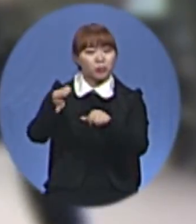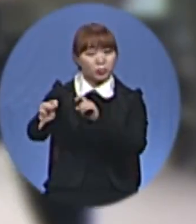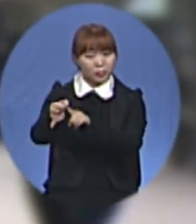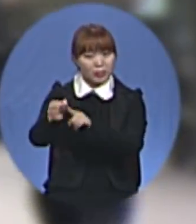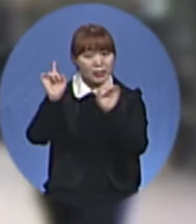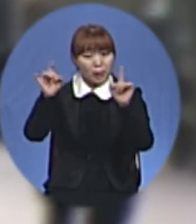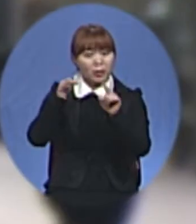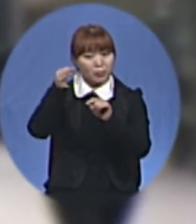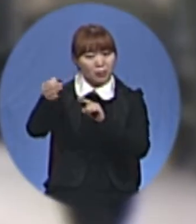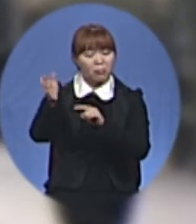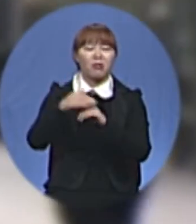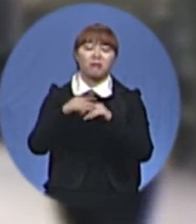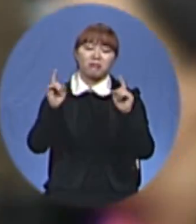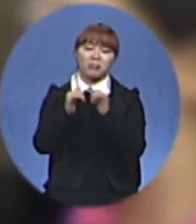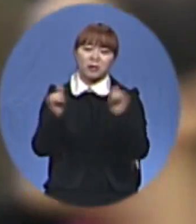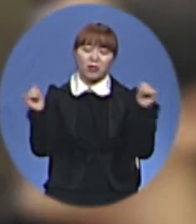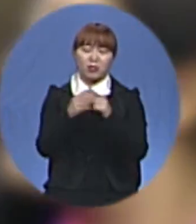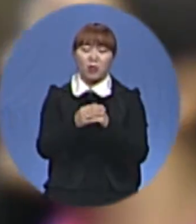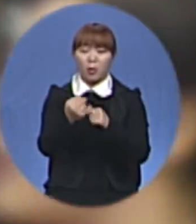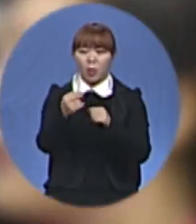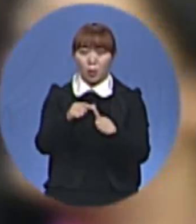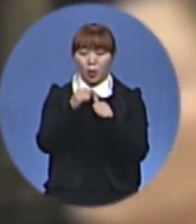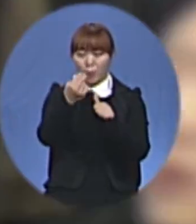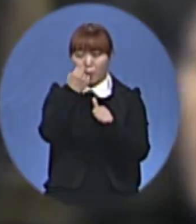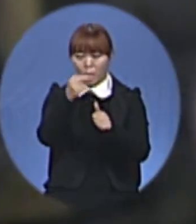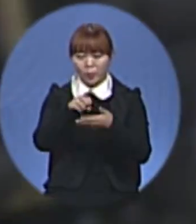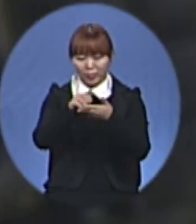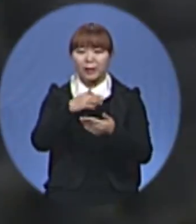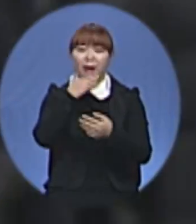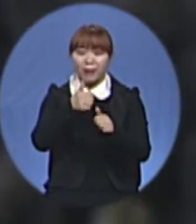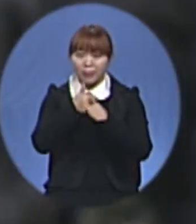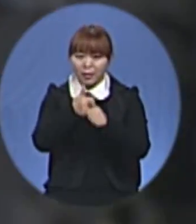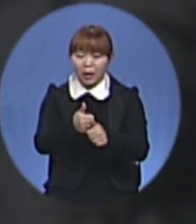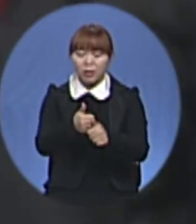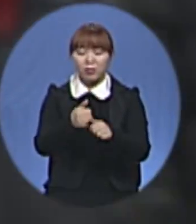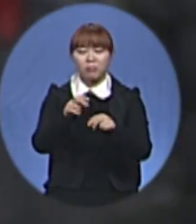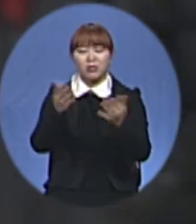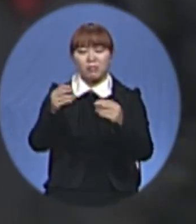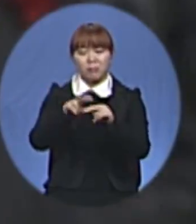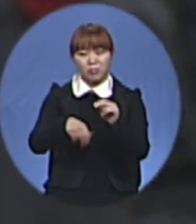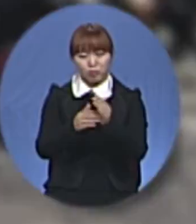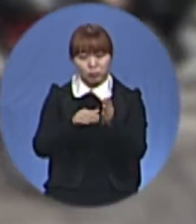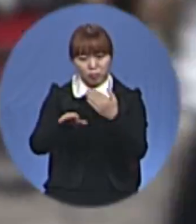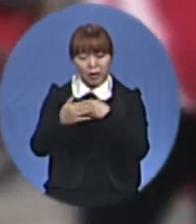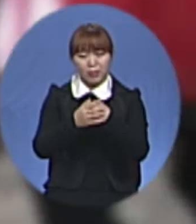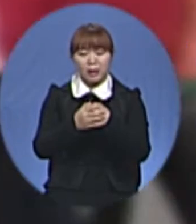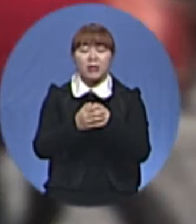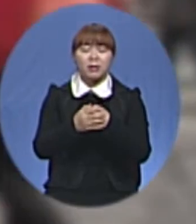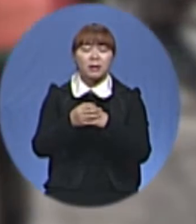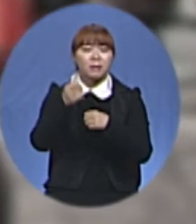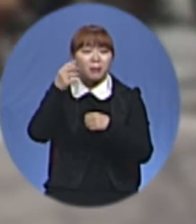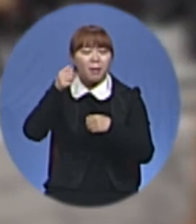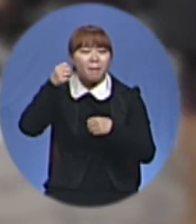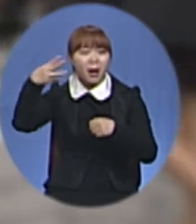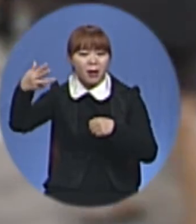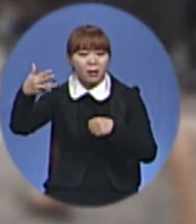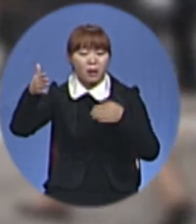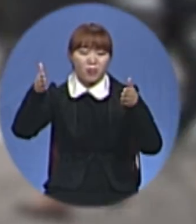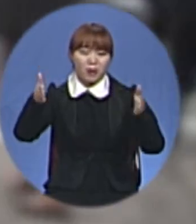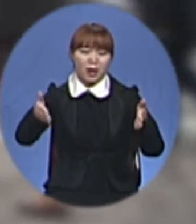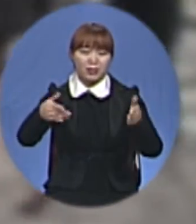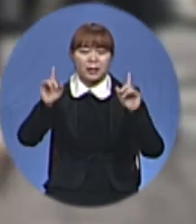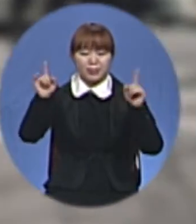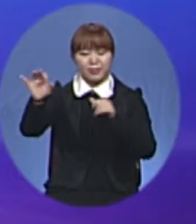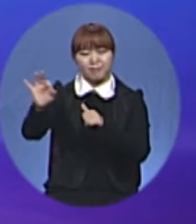급여로 실직자는 고용보험 가입 기간과 연령에 따라 실직 후 3에서 8개월 동안 실업급여를 받을 수